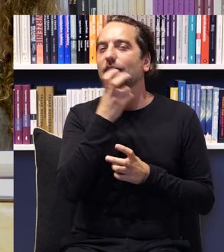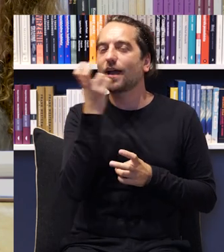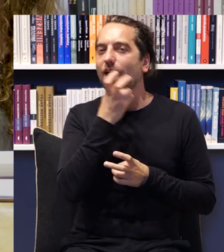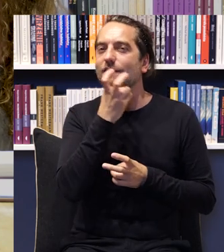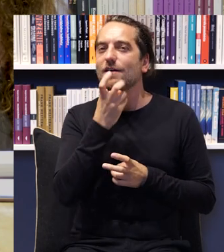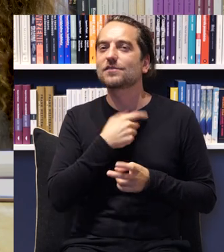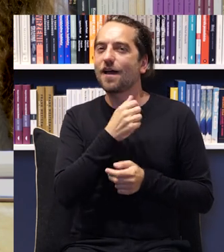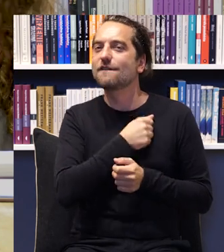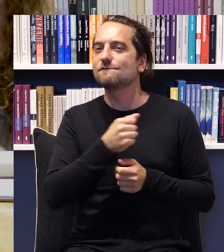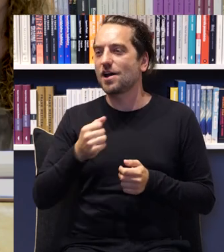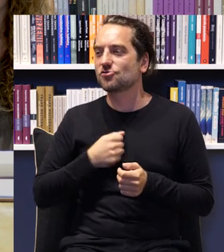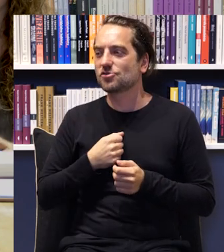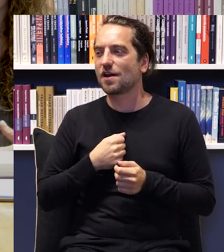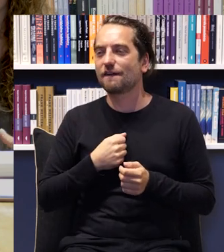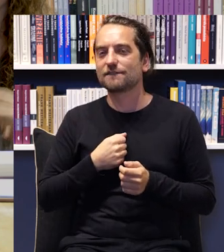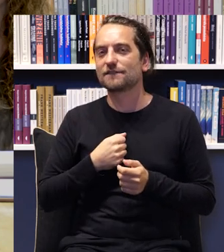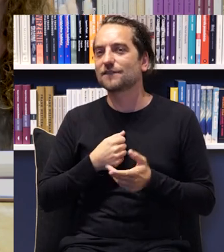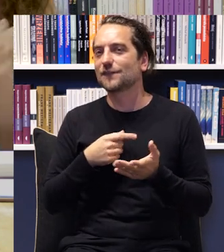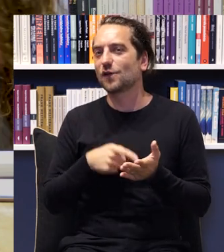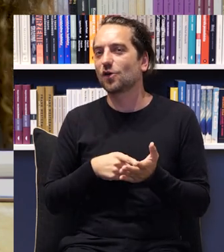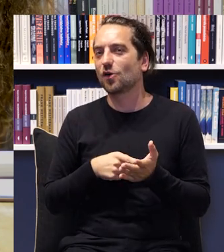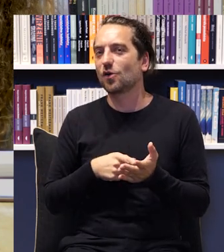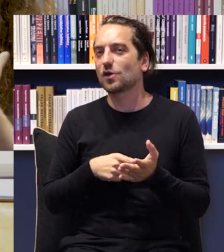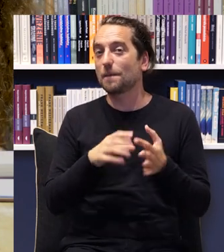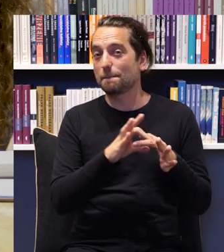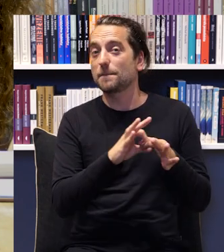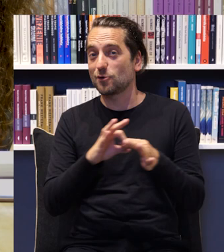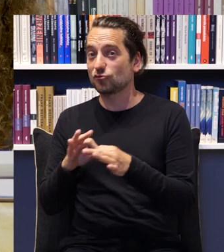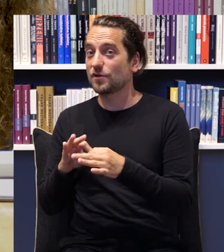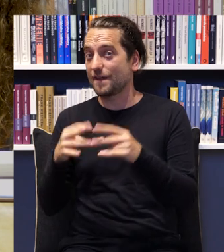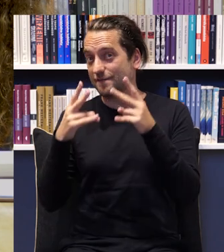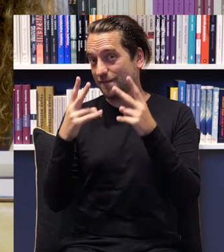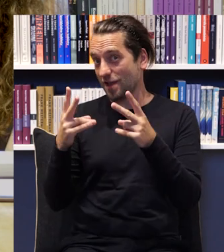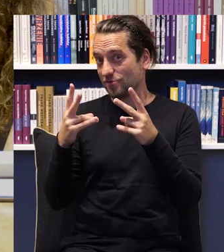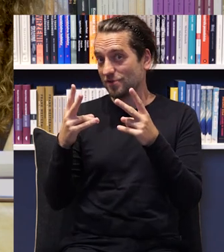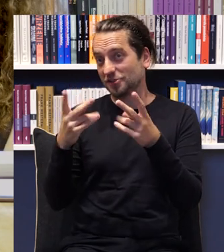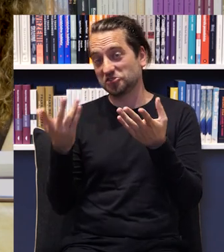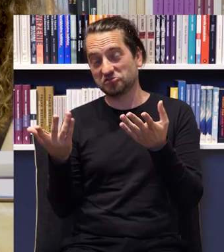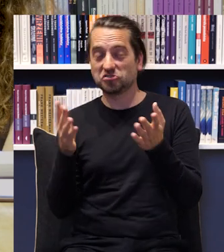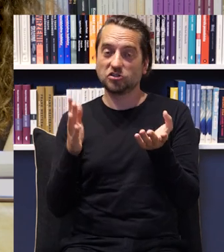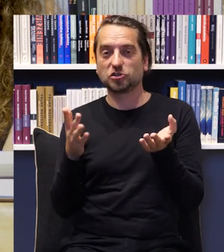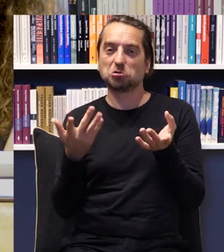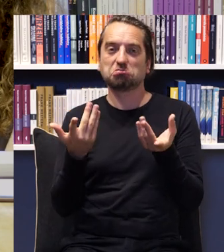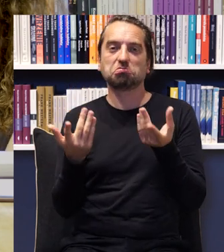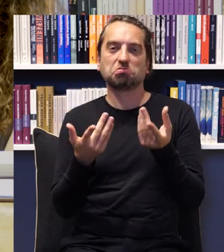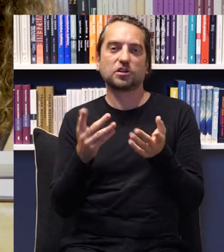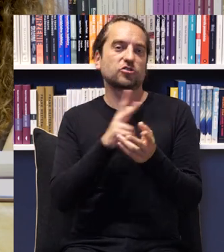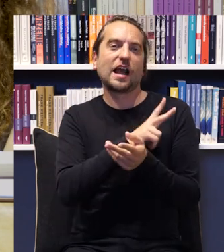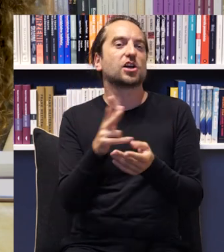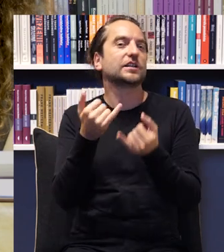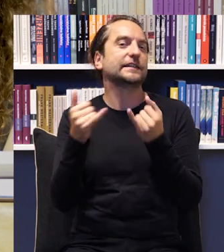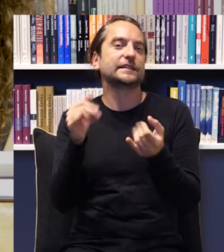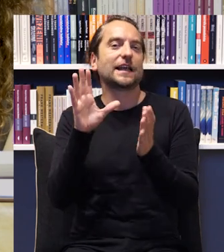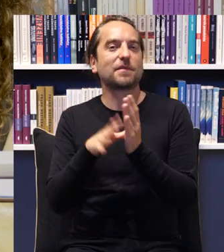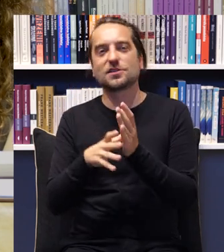ta Warszawa była dla ciebie taką nieodłączną, ważną bohaterką, a na ile właściwie mogło to być każde